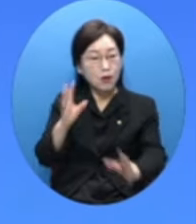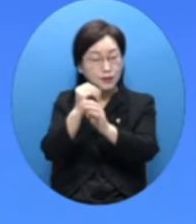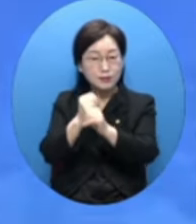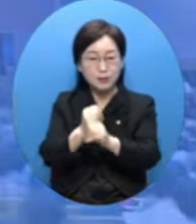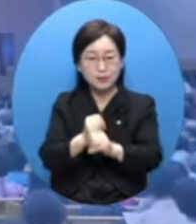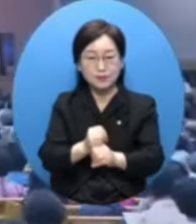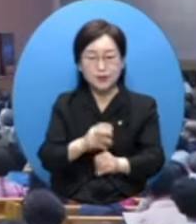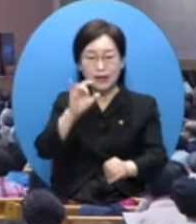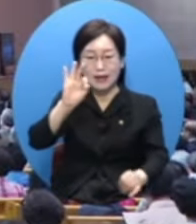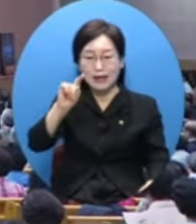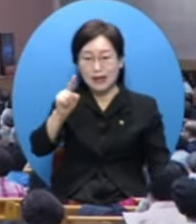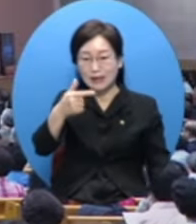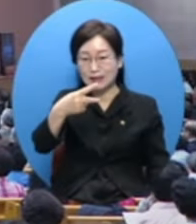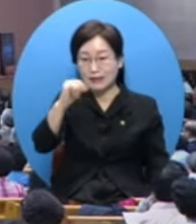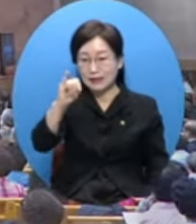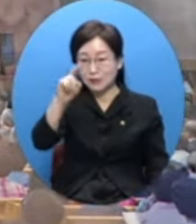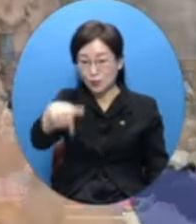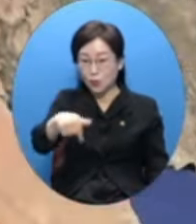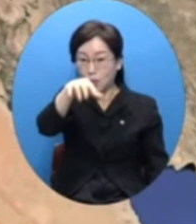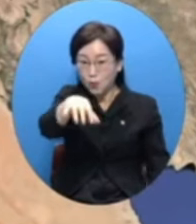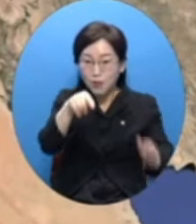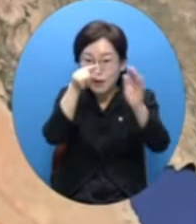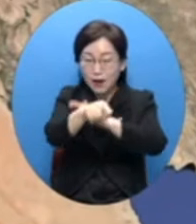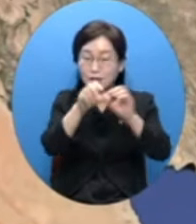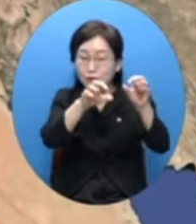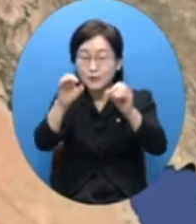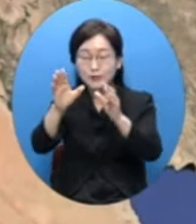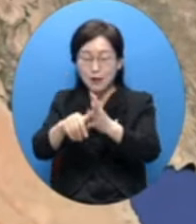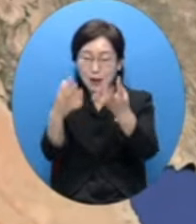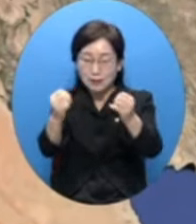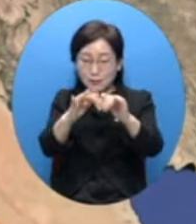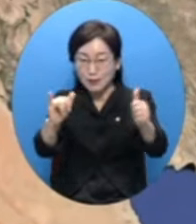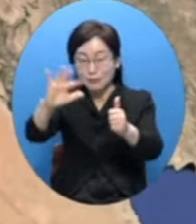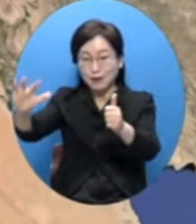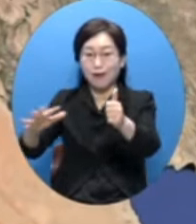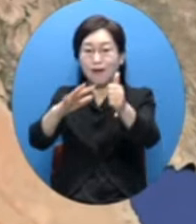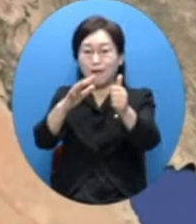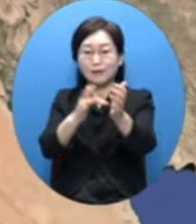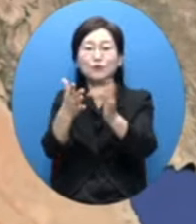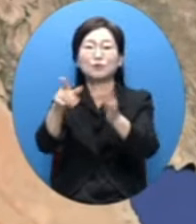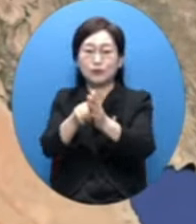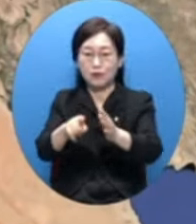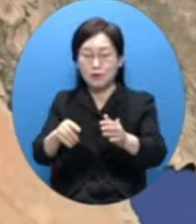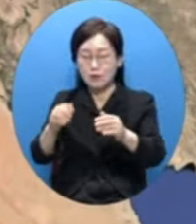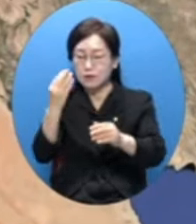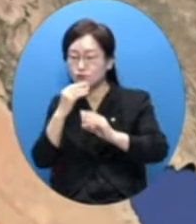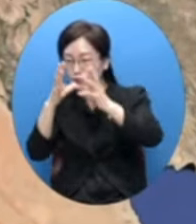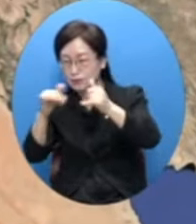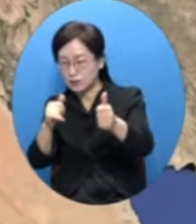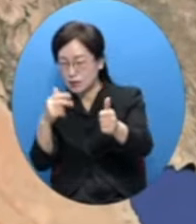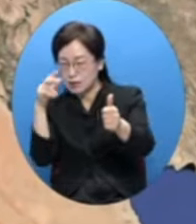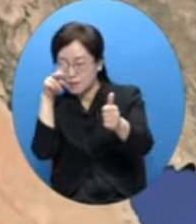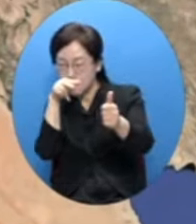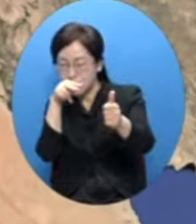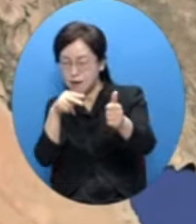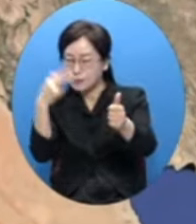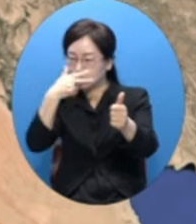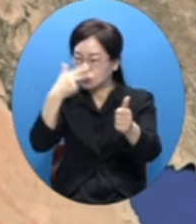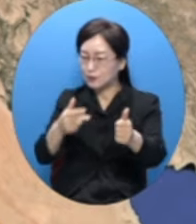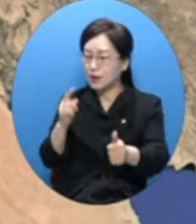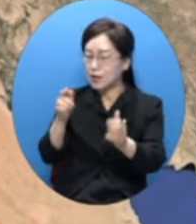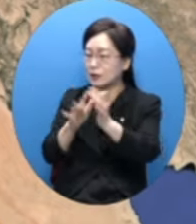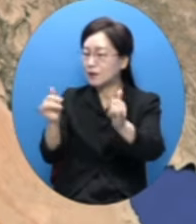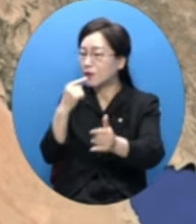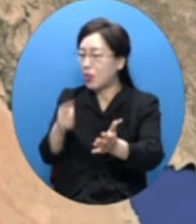안디옥에 가서 복음을 전할 때 수많은 사람들이 예수를 믿게 되었는데 유대인들이 시가 가득하여서 사람들을 선동해